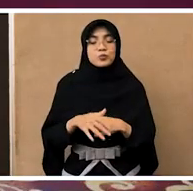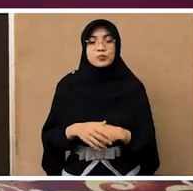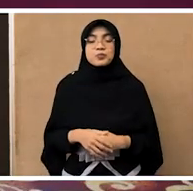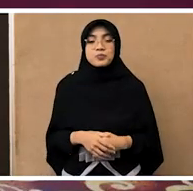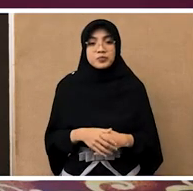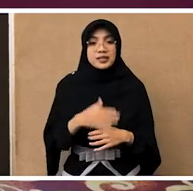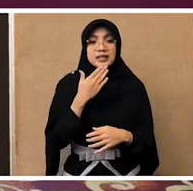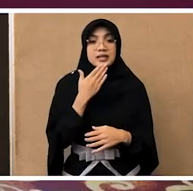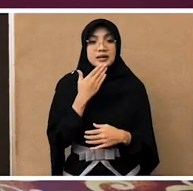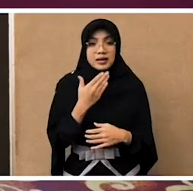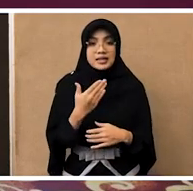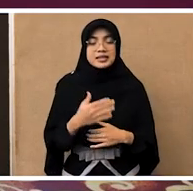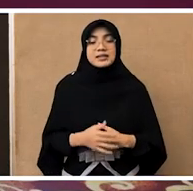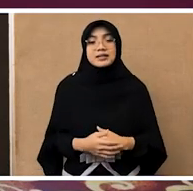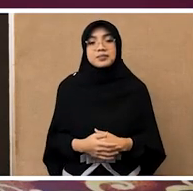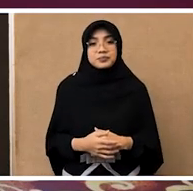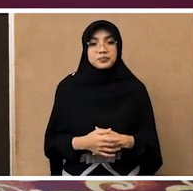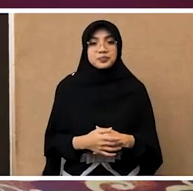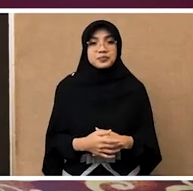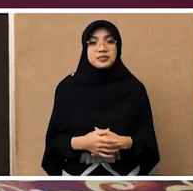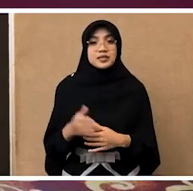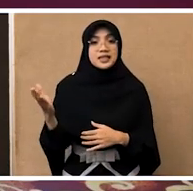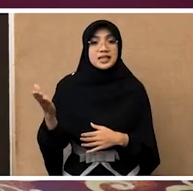terima kasih makasih